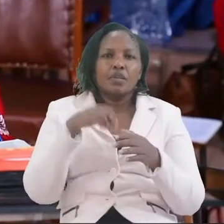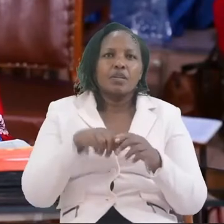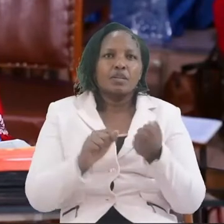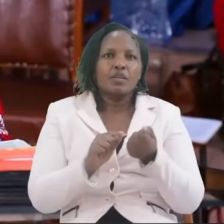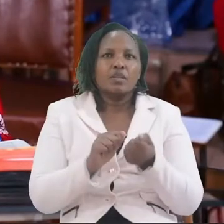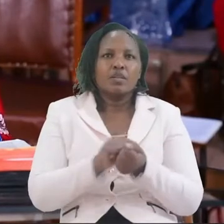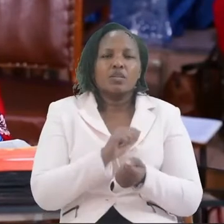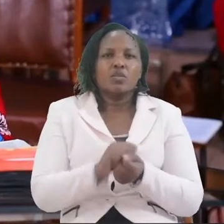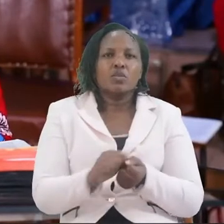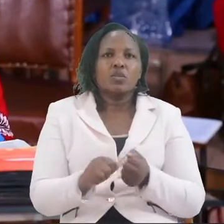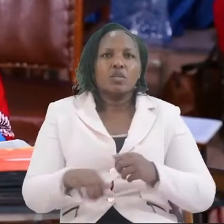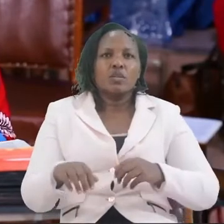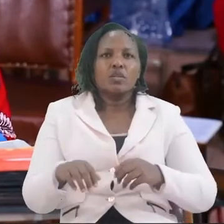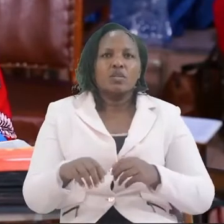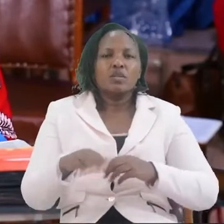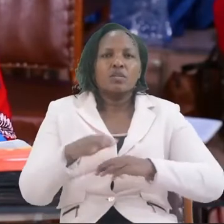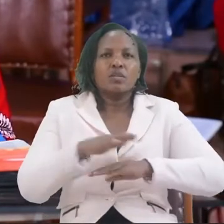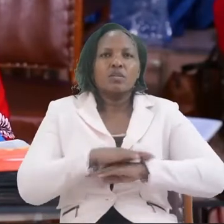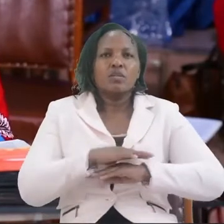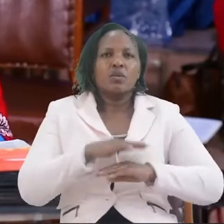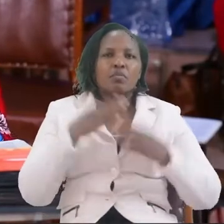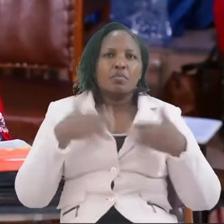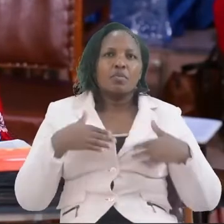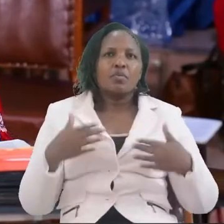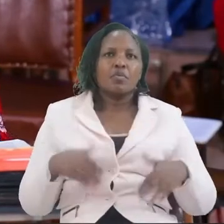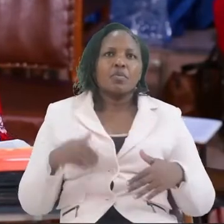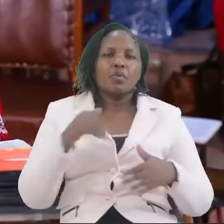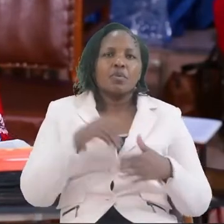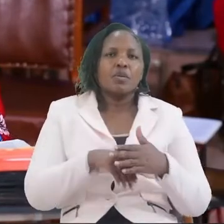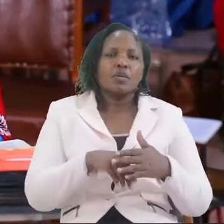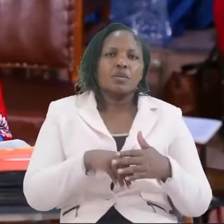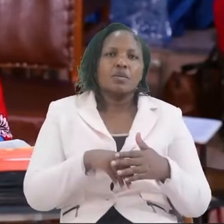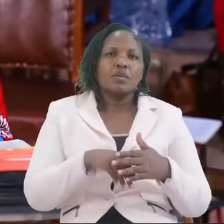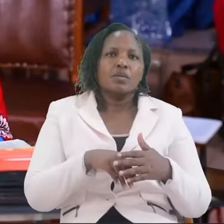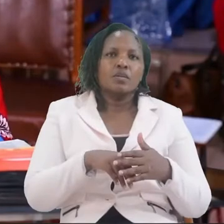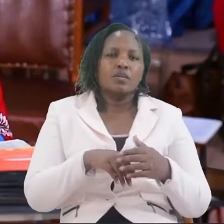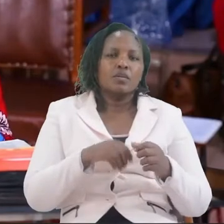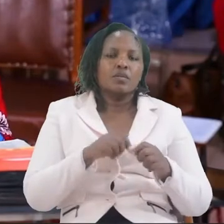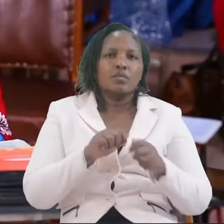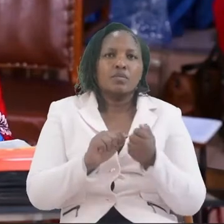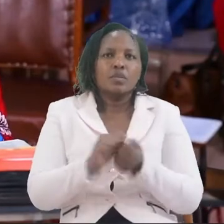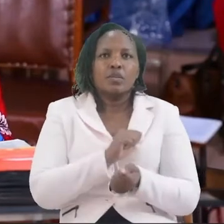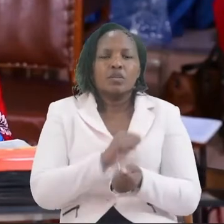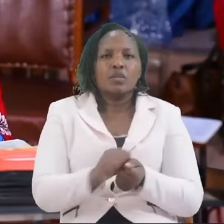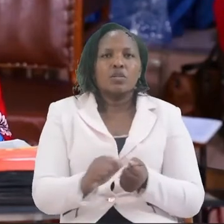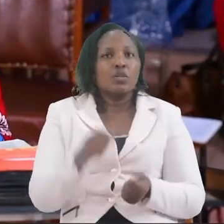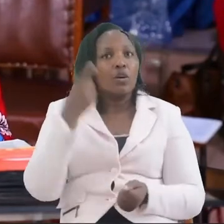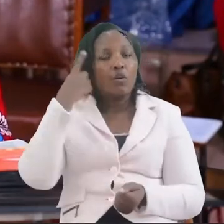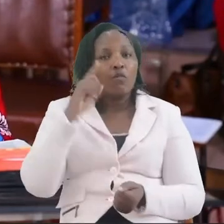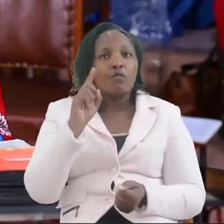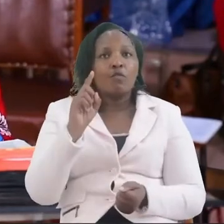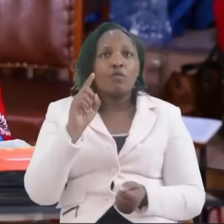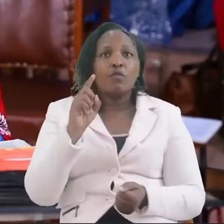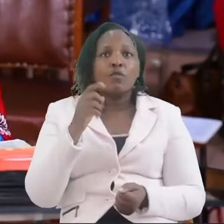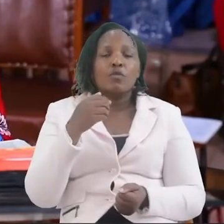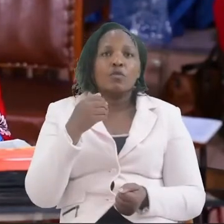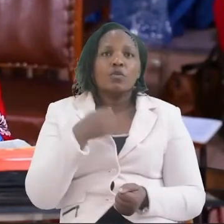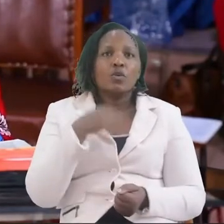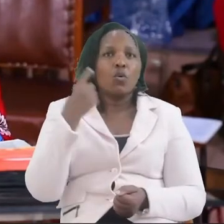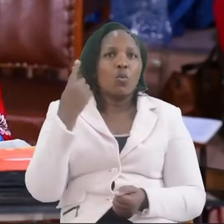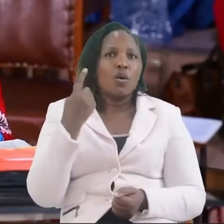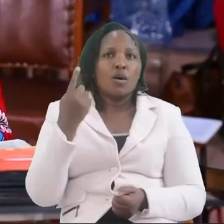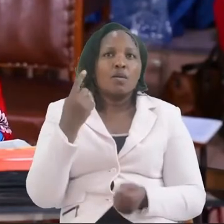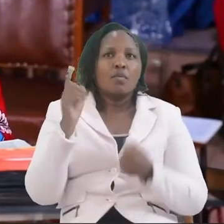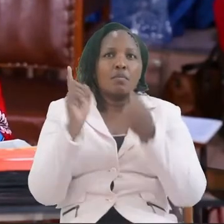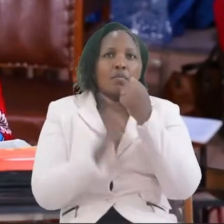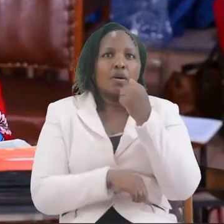Zenye kudhuru sitawatosha wanadamu katika upotefu na uhalifu. Maana sina moja la mabaya ya kila